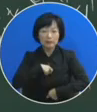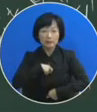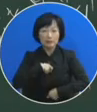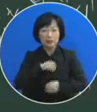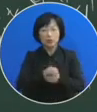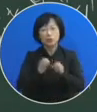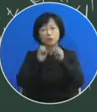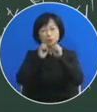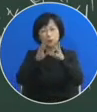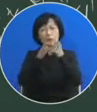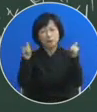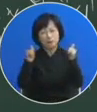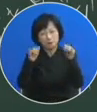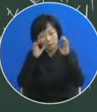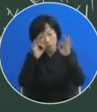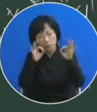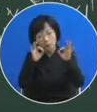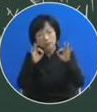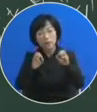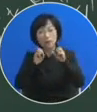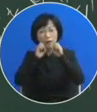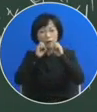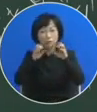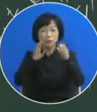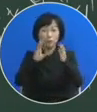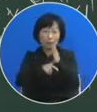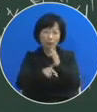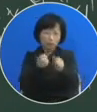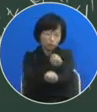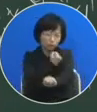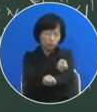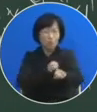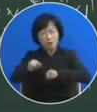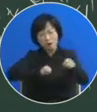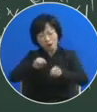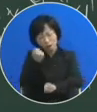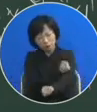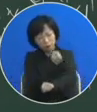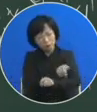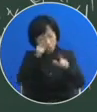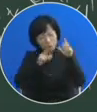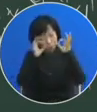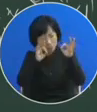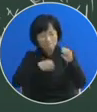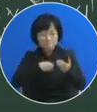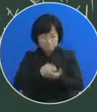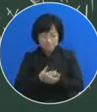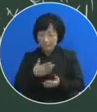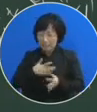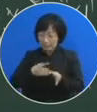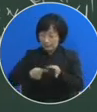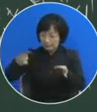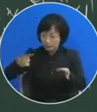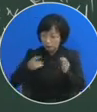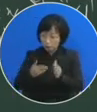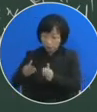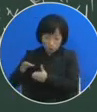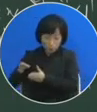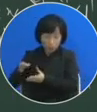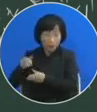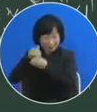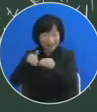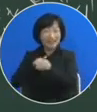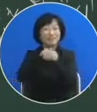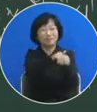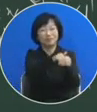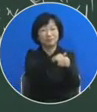전도사님 전도하는데 수고해서 내가 지금 십일조를 전도사님 준다는 거예요. And she said, you know, honestly, you know, pastor, because you're working so hard for evangelism,